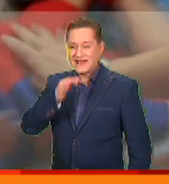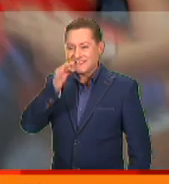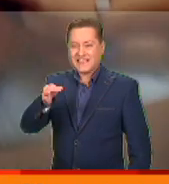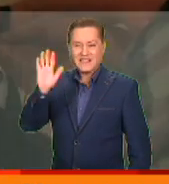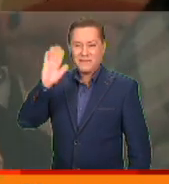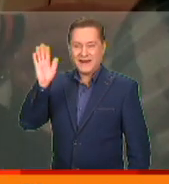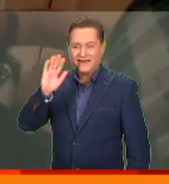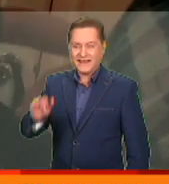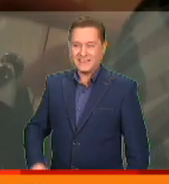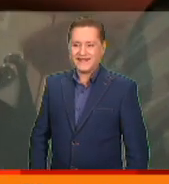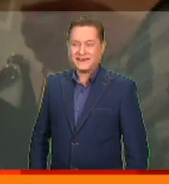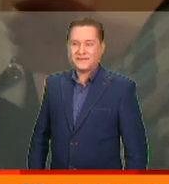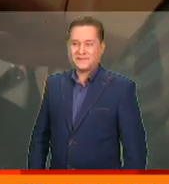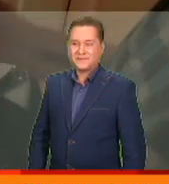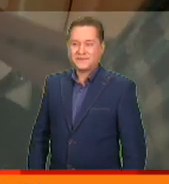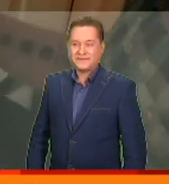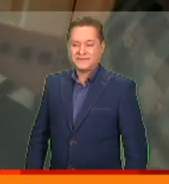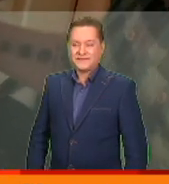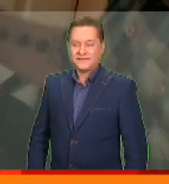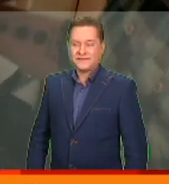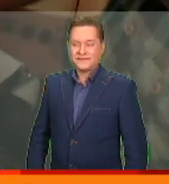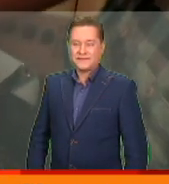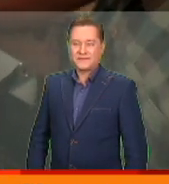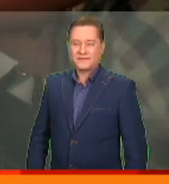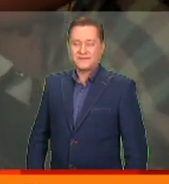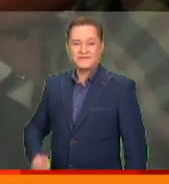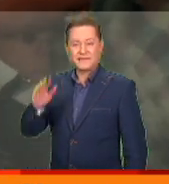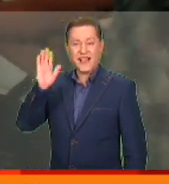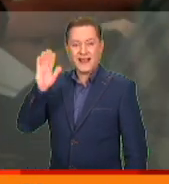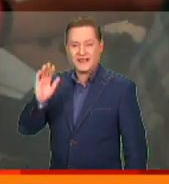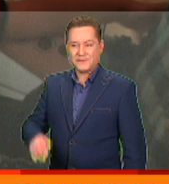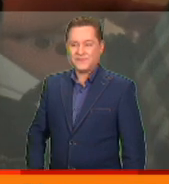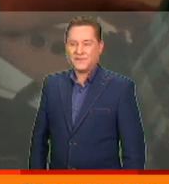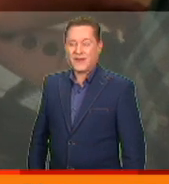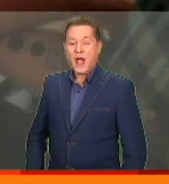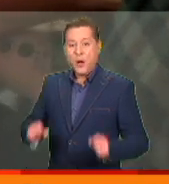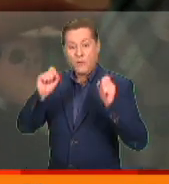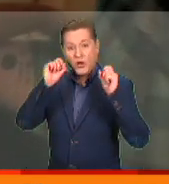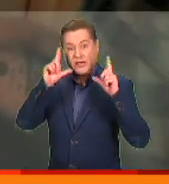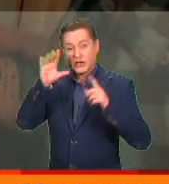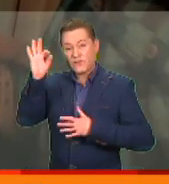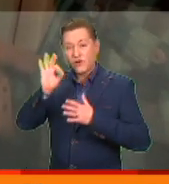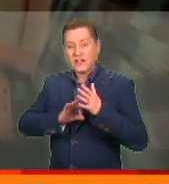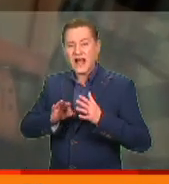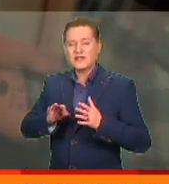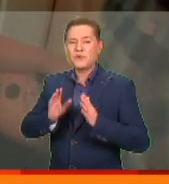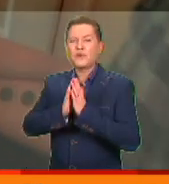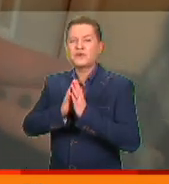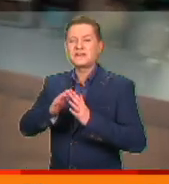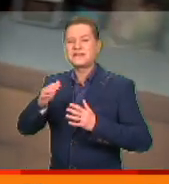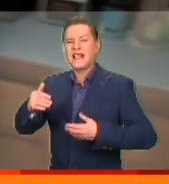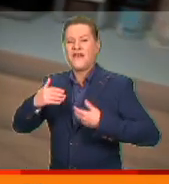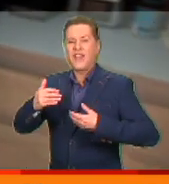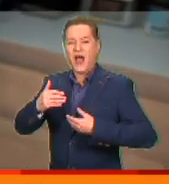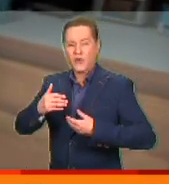привіт. Say hi. Say hi. Микола прокинувся і відразу лізе на руки. Це вже